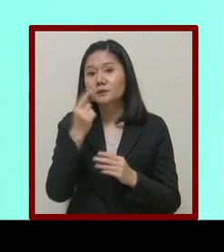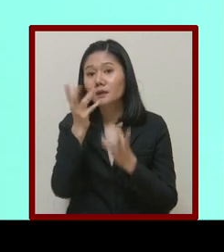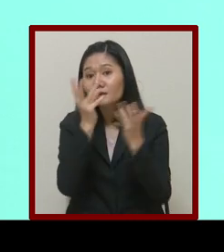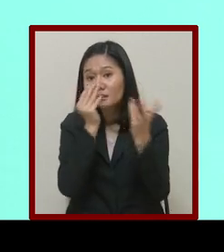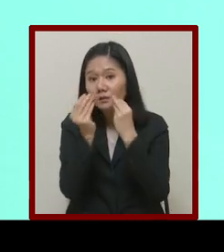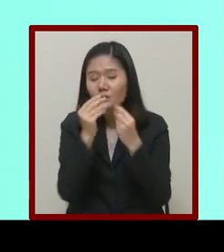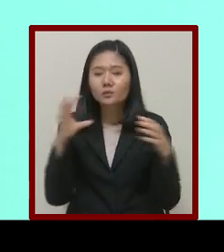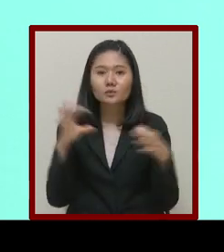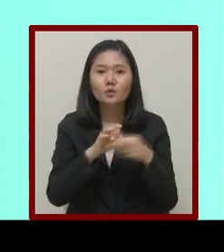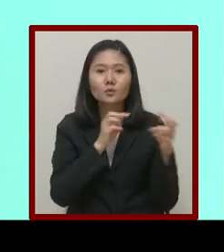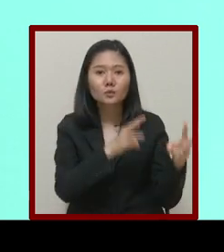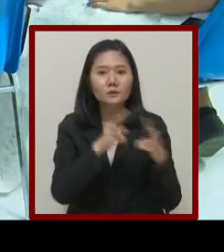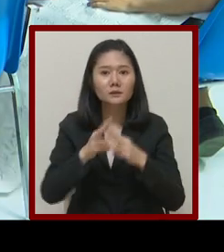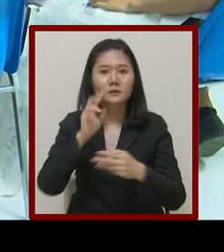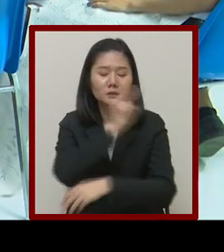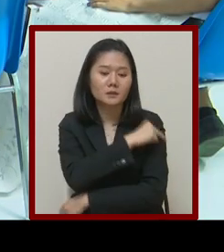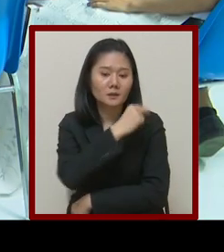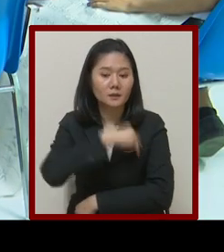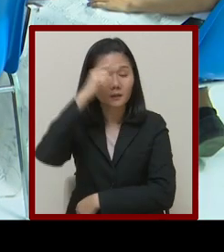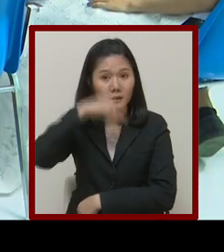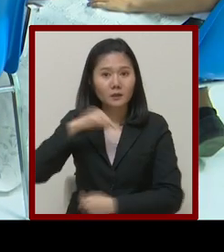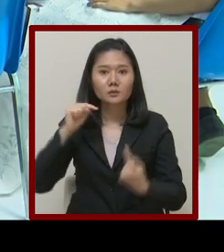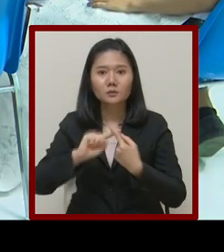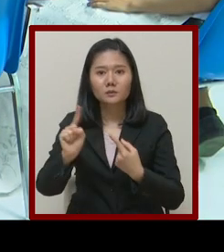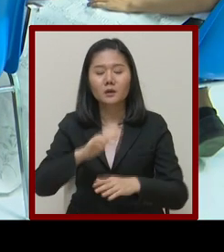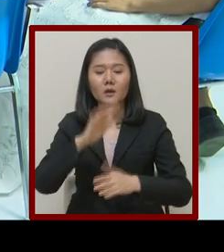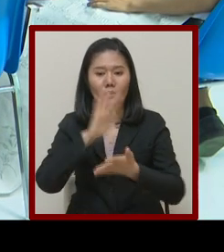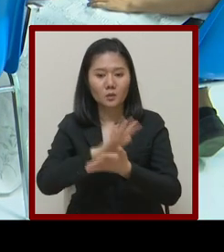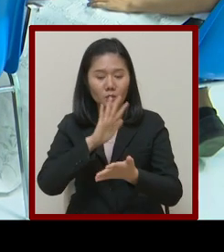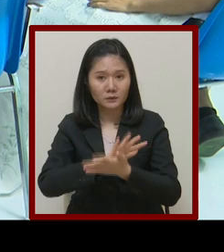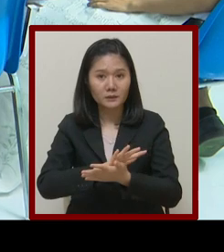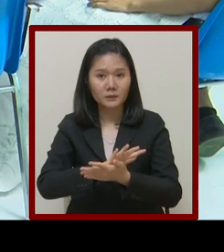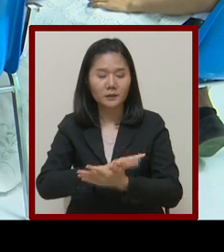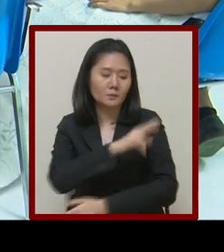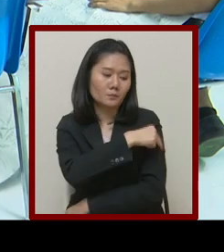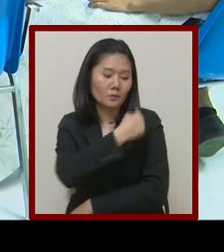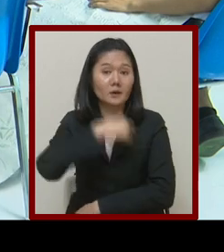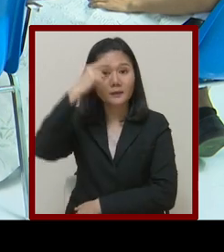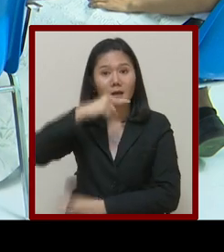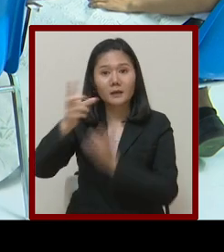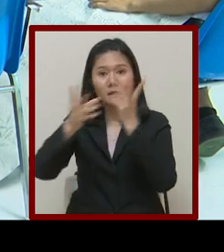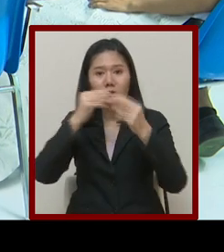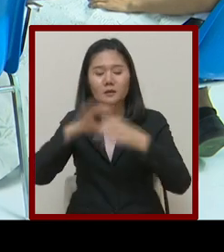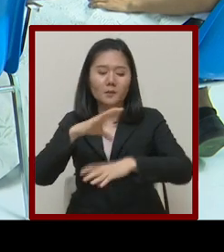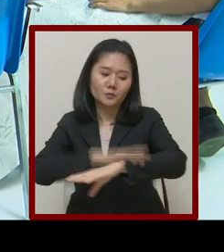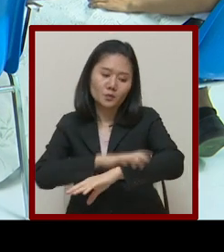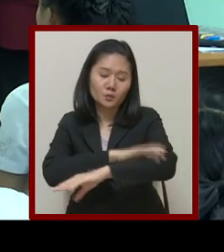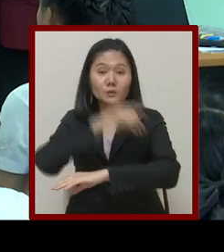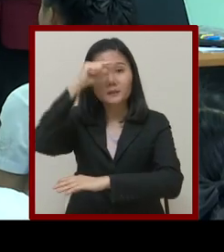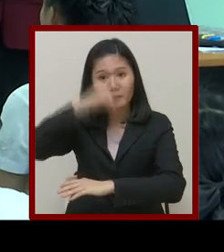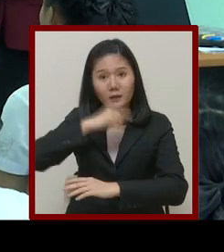นรู้ในวิถีของแพทย์แผนไทยโดยไปที่โรงเรียนแพทย์แผนไทยใช่ไหมคะไปเรียนรู้ในเรื่องของการนวดแผนไทย